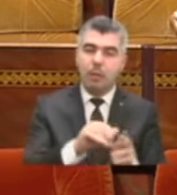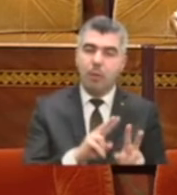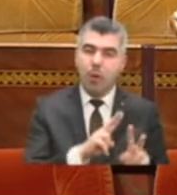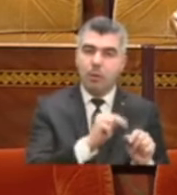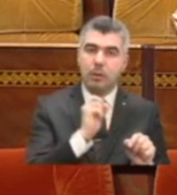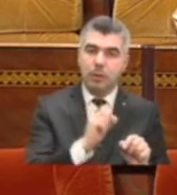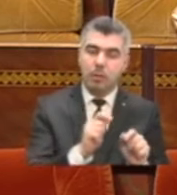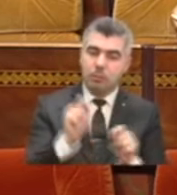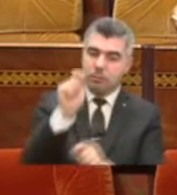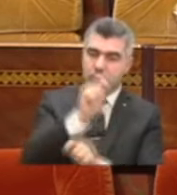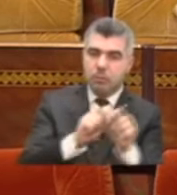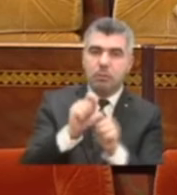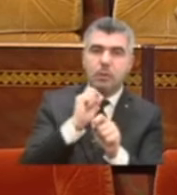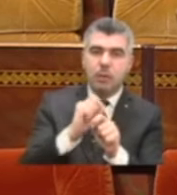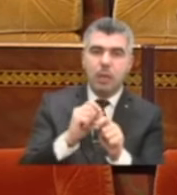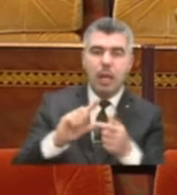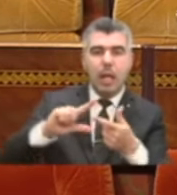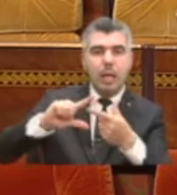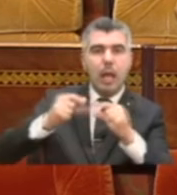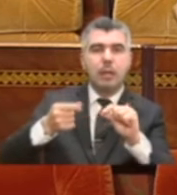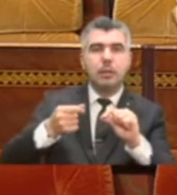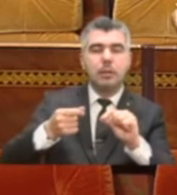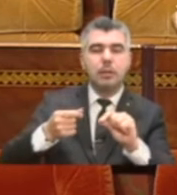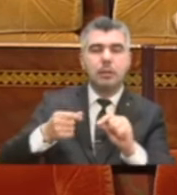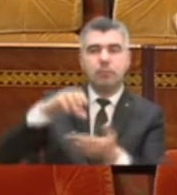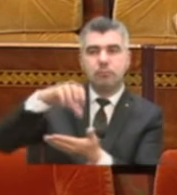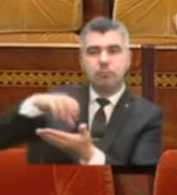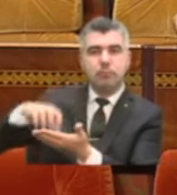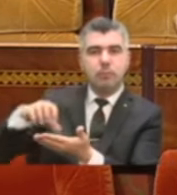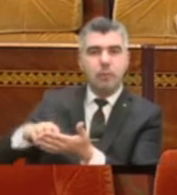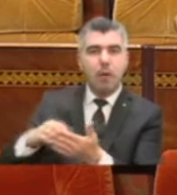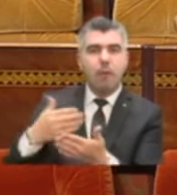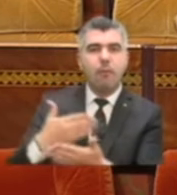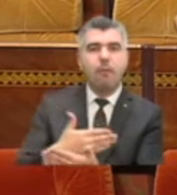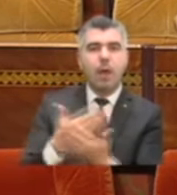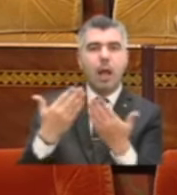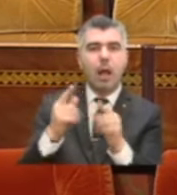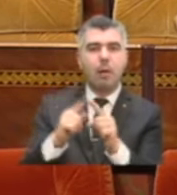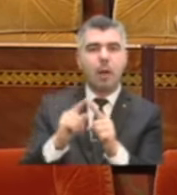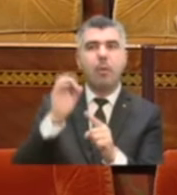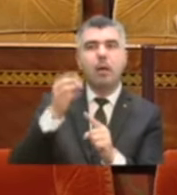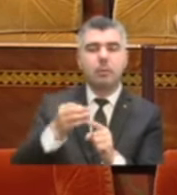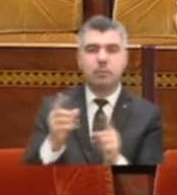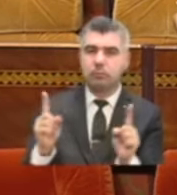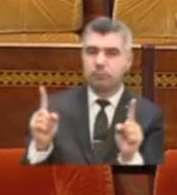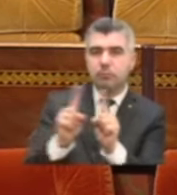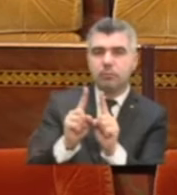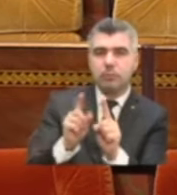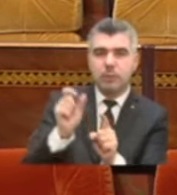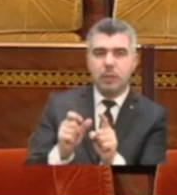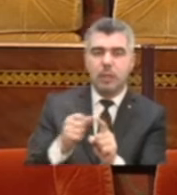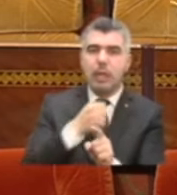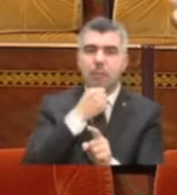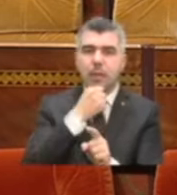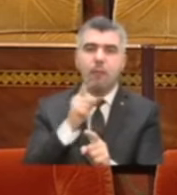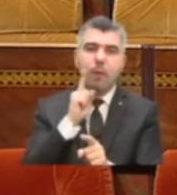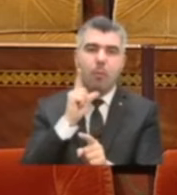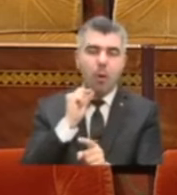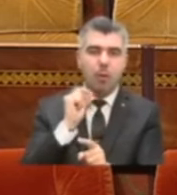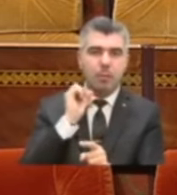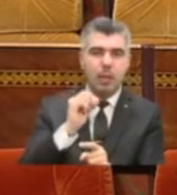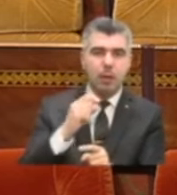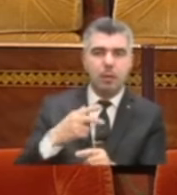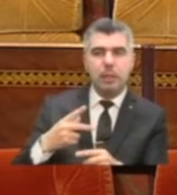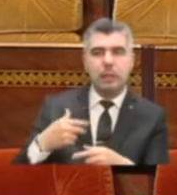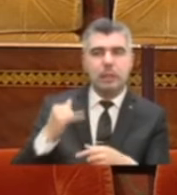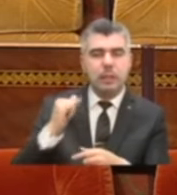إعداد بنية مؤطرة من أندية وفضاءات مجهزة لاستقبال نهار المسنين من الجنسين، وذلك لتوفير شروط مواصلة حياتهم